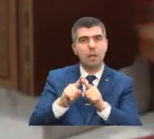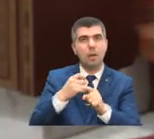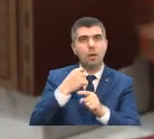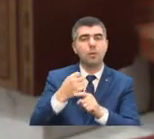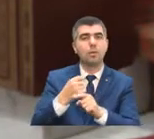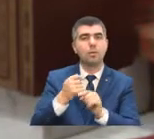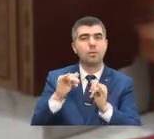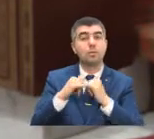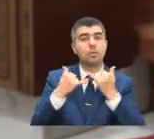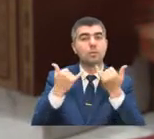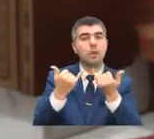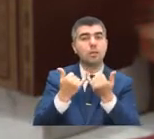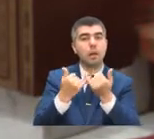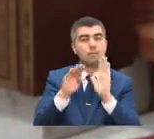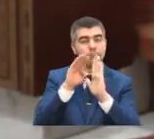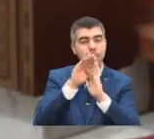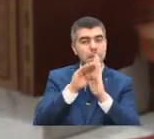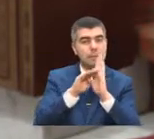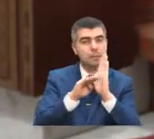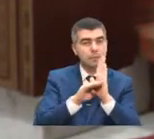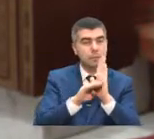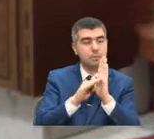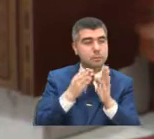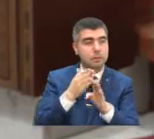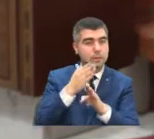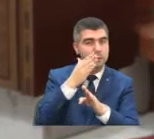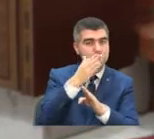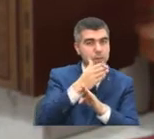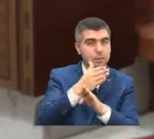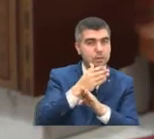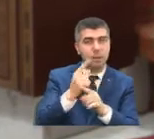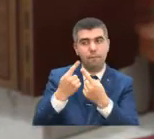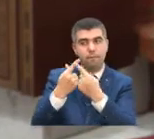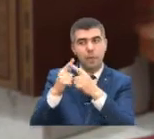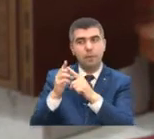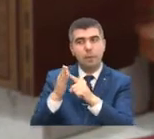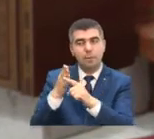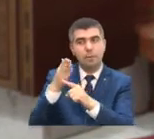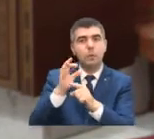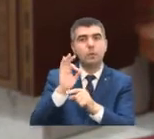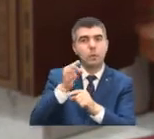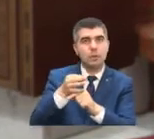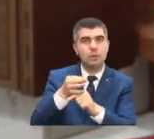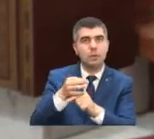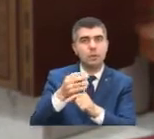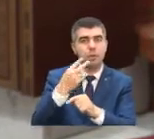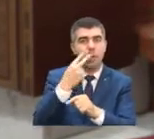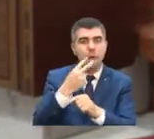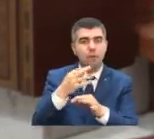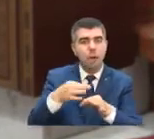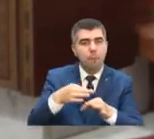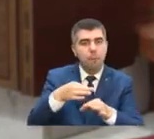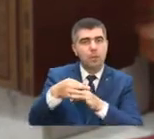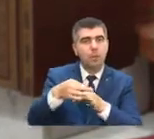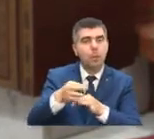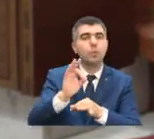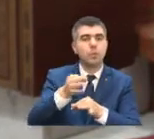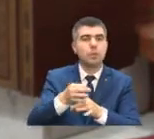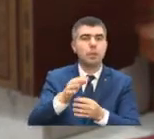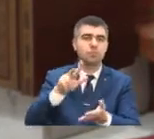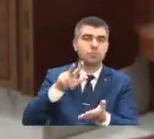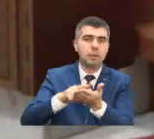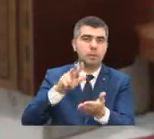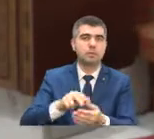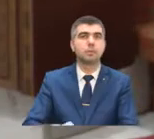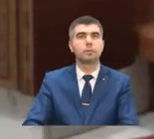اللجنة تقنية لحسب الخصائص ديال كل منطقة يمكن لا تحدد معايير أخرى. هذه